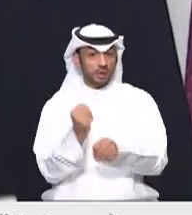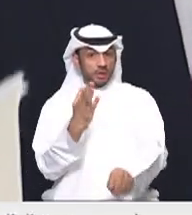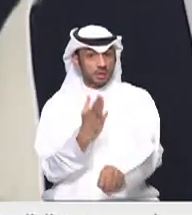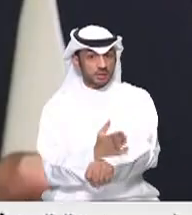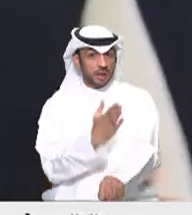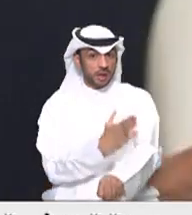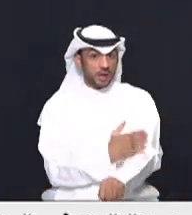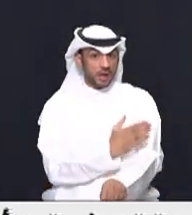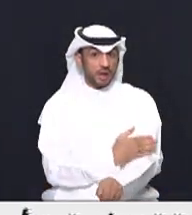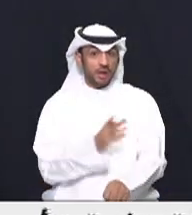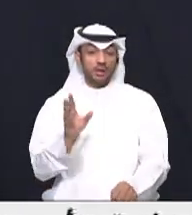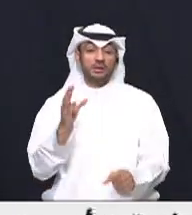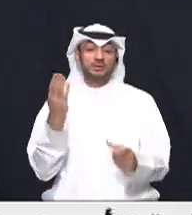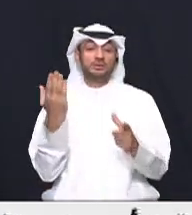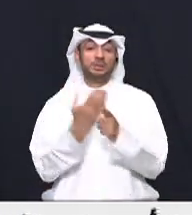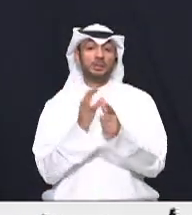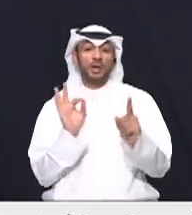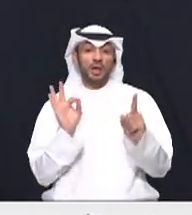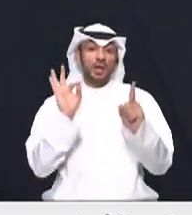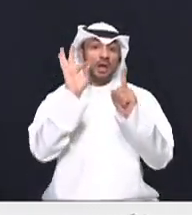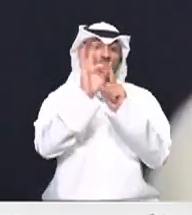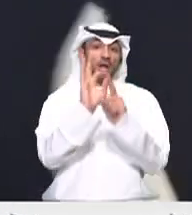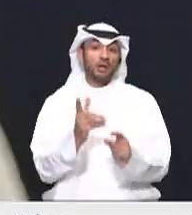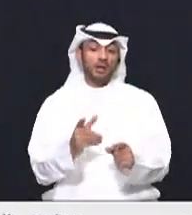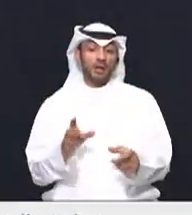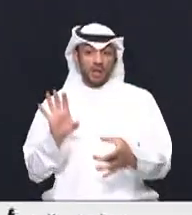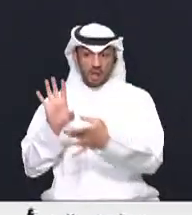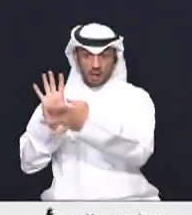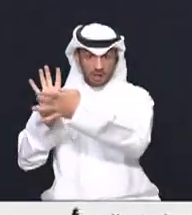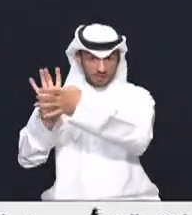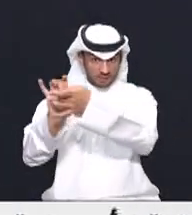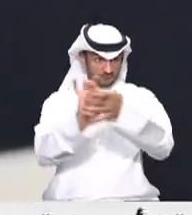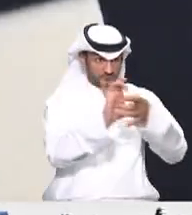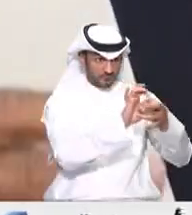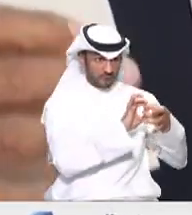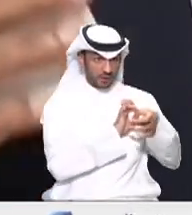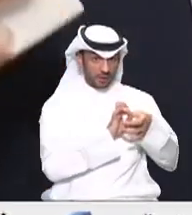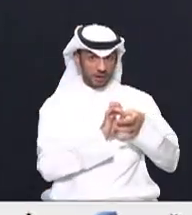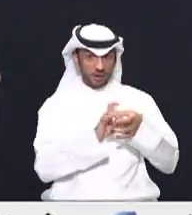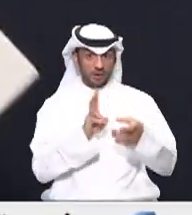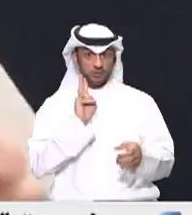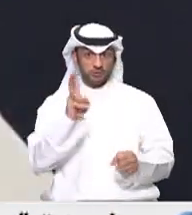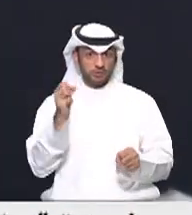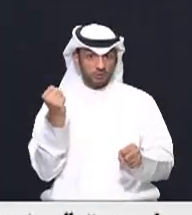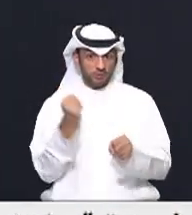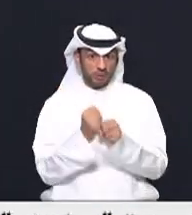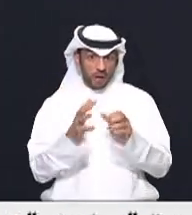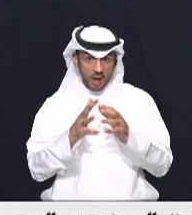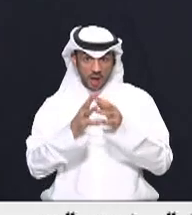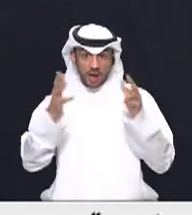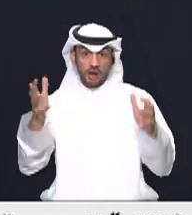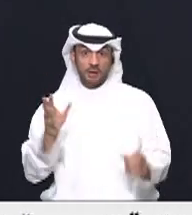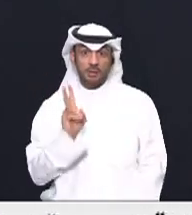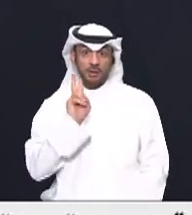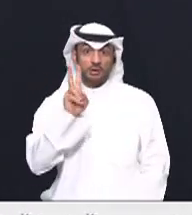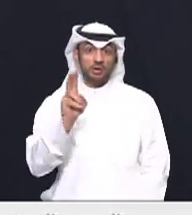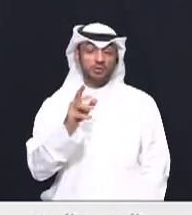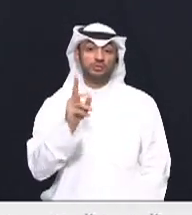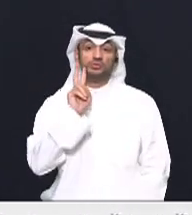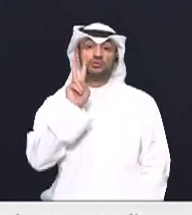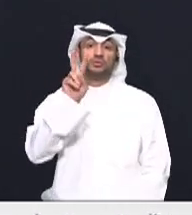يعني للخروج ربما باتفاق ضمني أو بصوت أكبر للنظرة